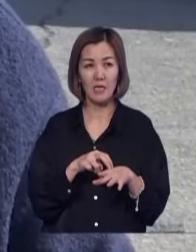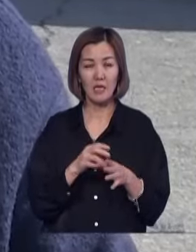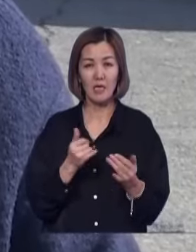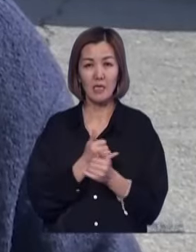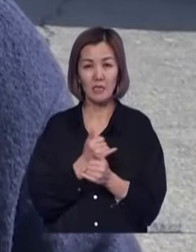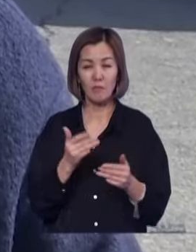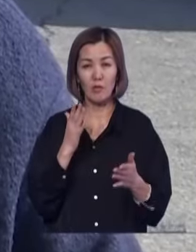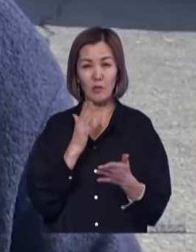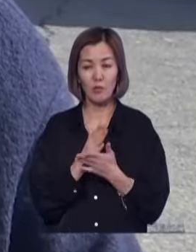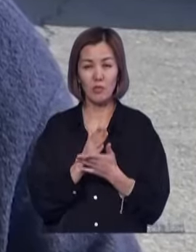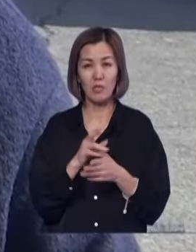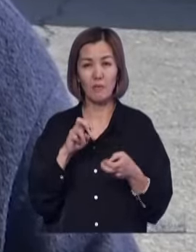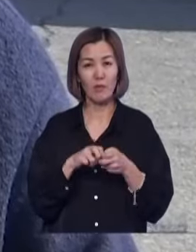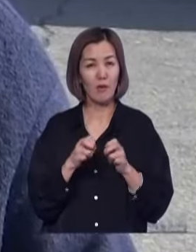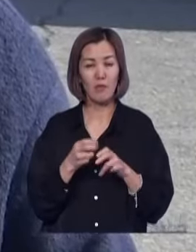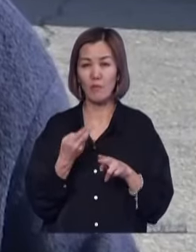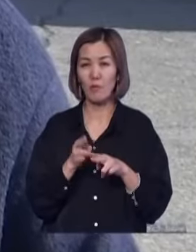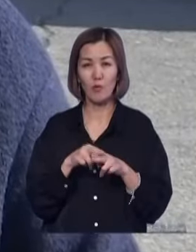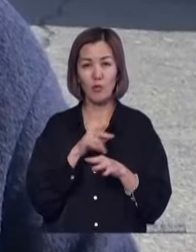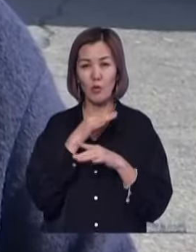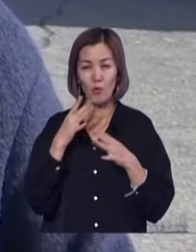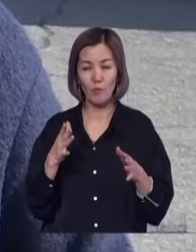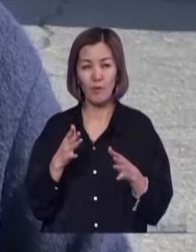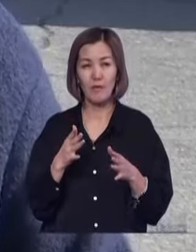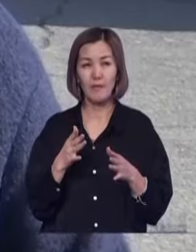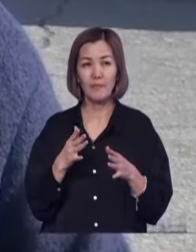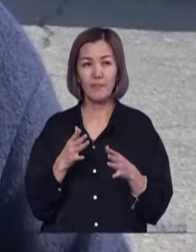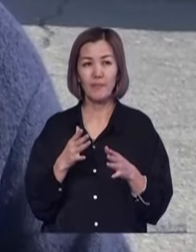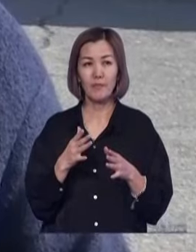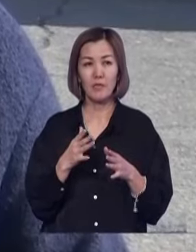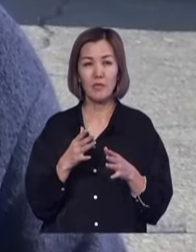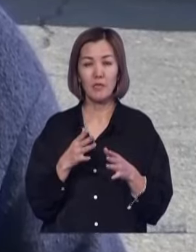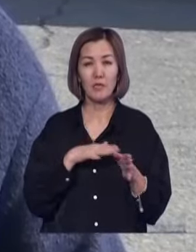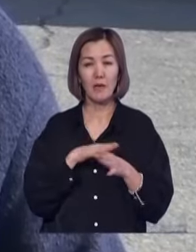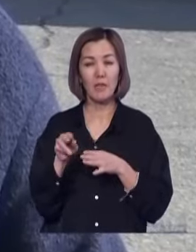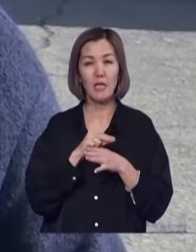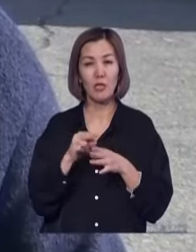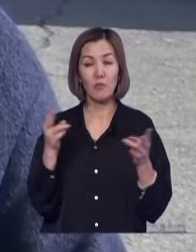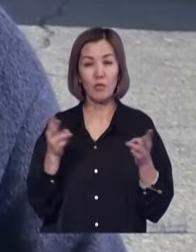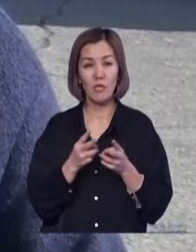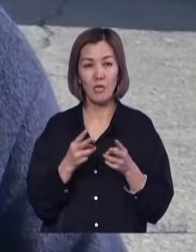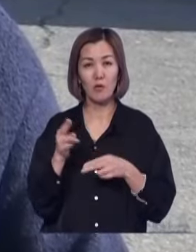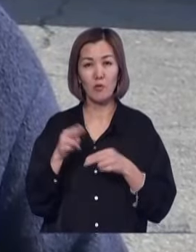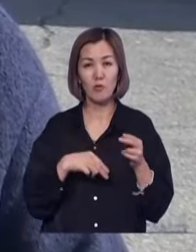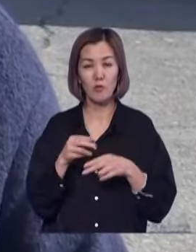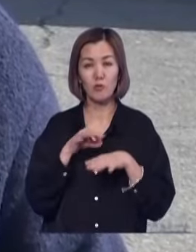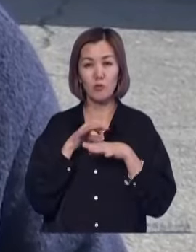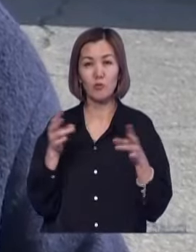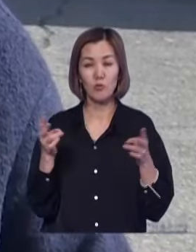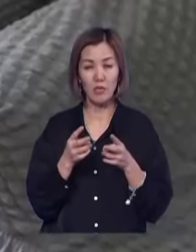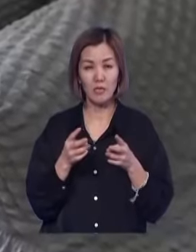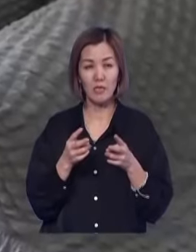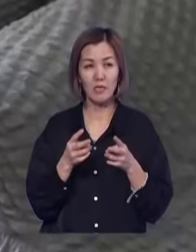отырмыз. Проблема өте көп. Өйткені бұл жерге жақсы ремонт керек. Енді құрылыс жұмысын жақсы өткізуіміз